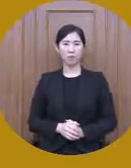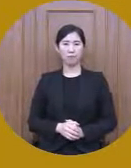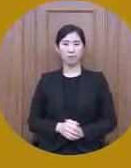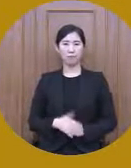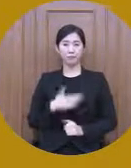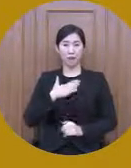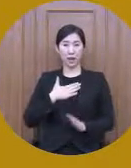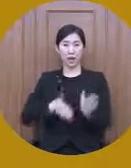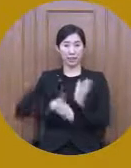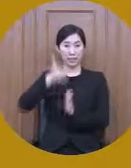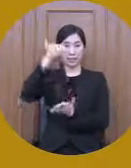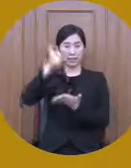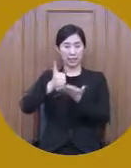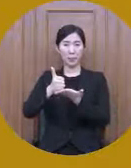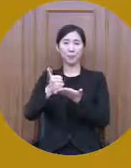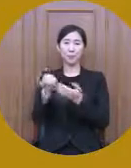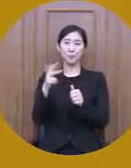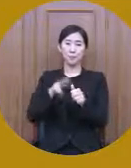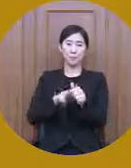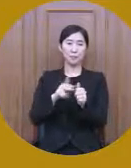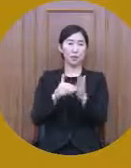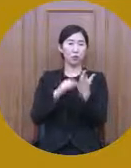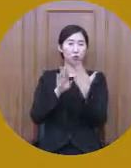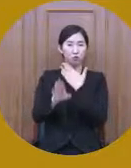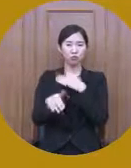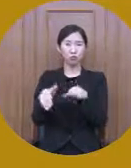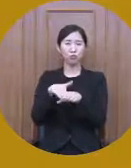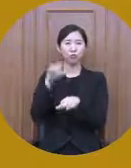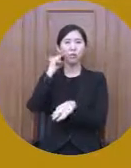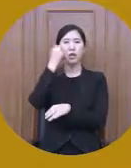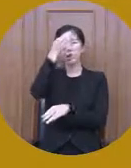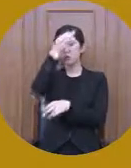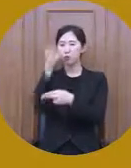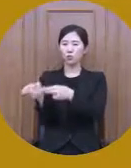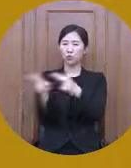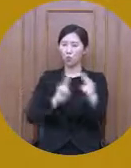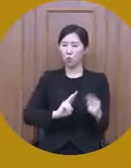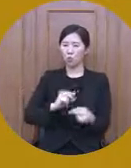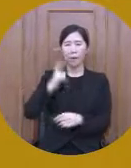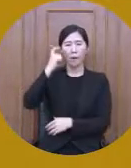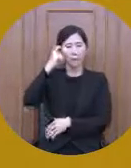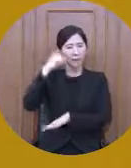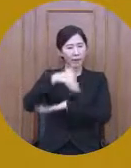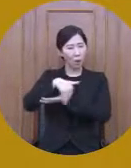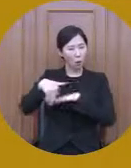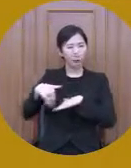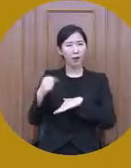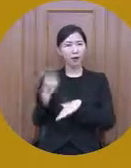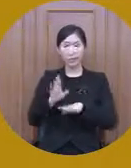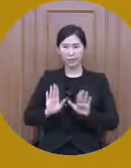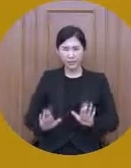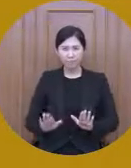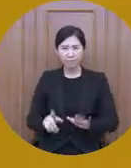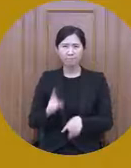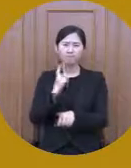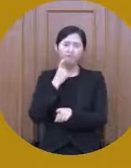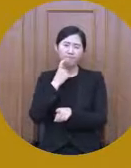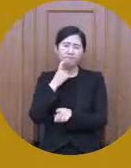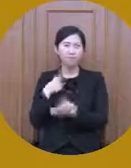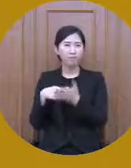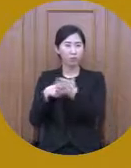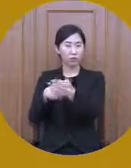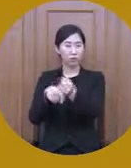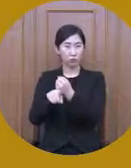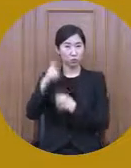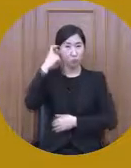제가 시장이 된 이후에 문화예술교를 구상하고 지금까지 계속 추구한 것은 결국